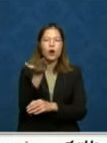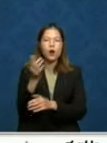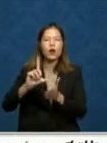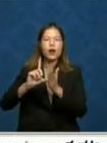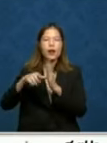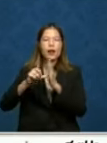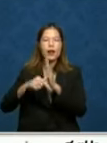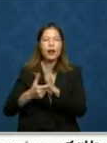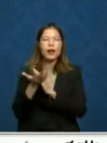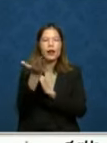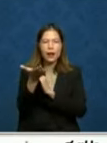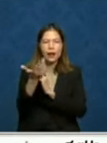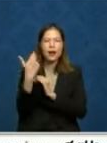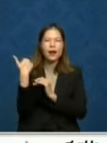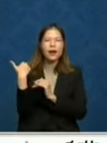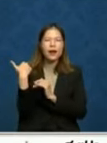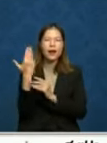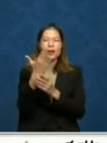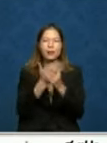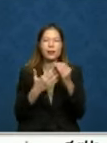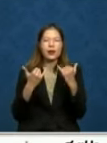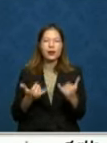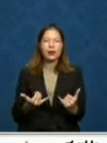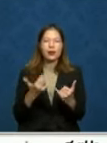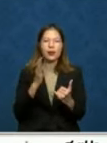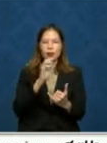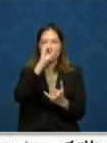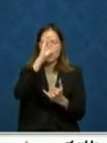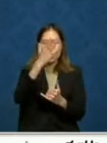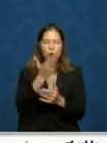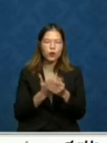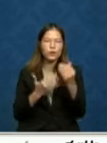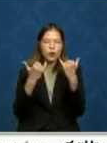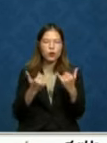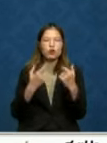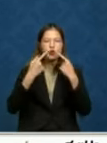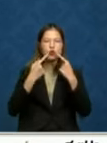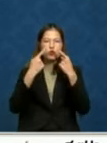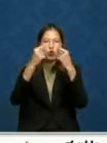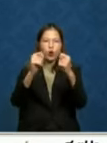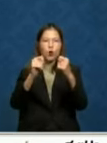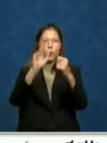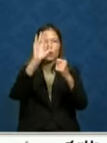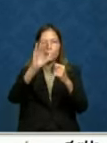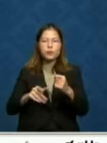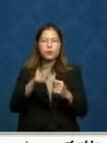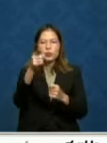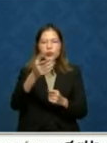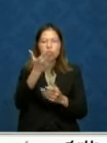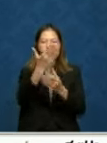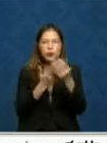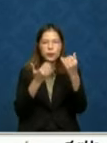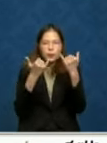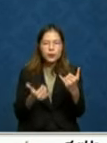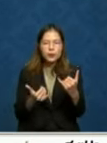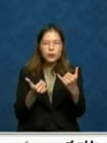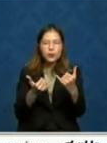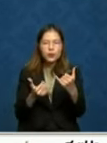าที่การสภาผู้แทนราษฎรจะได้เอาสภาแห่งนี้ตอบว่าสภาอันทร